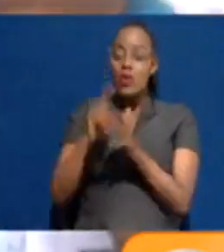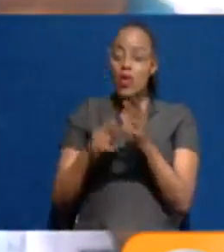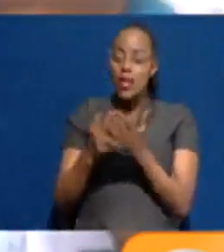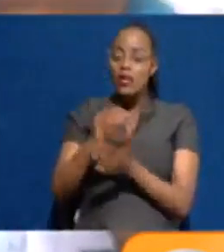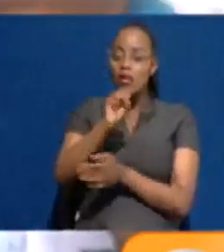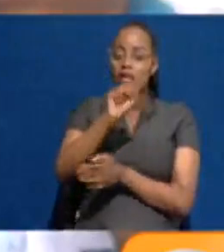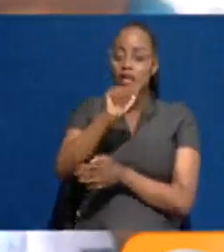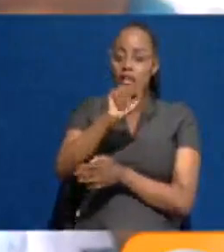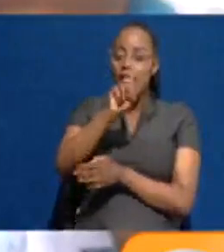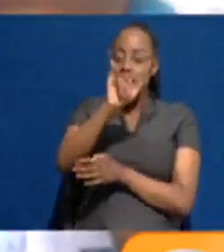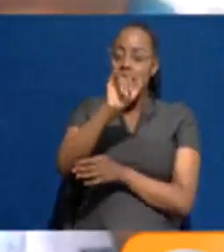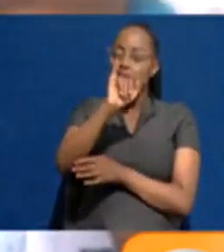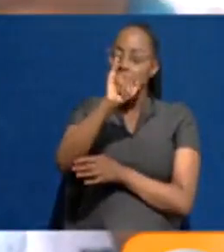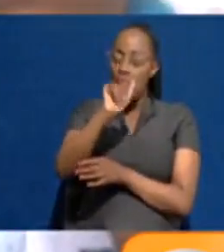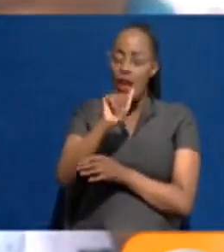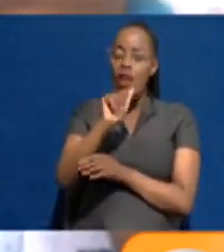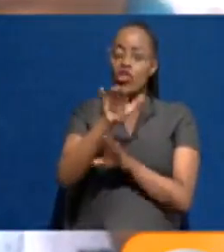Saadia, taratibu,